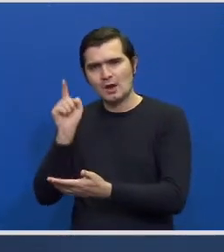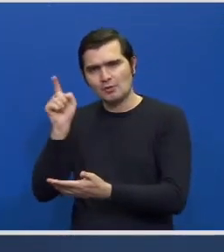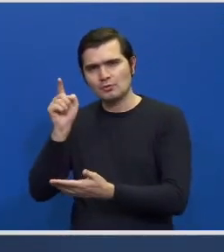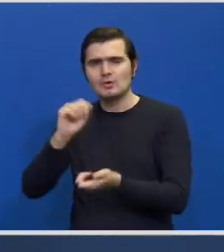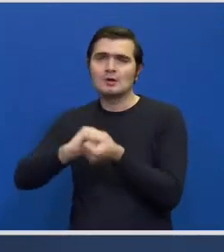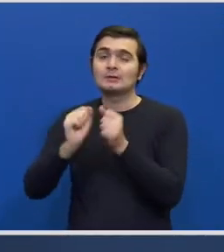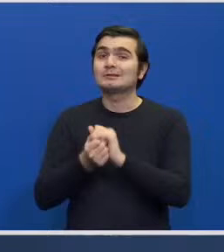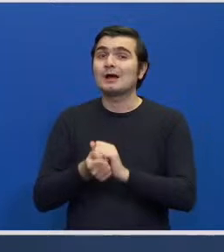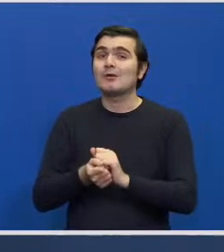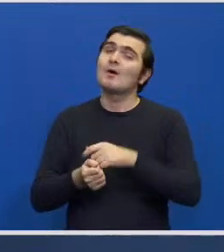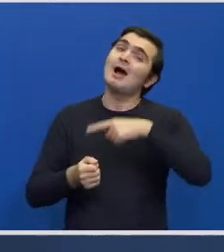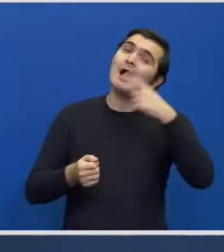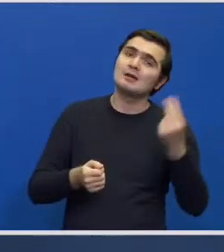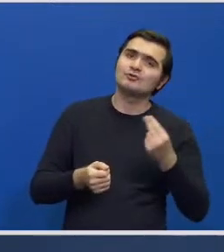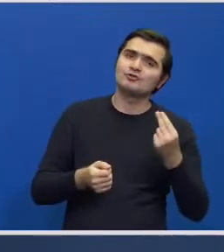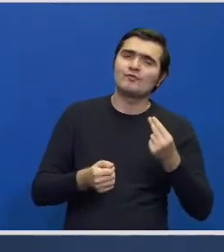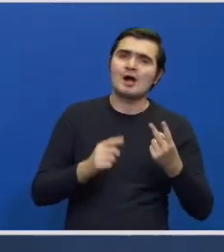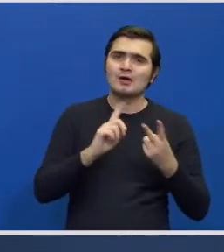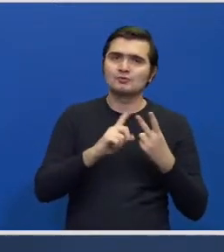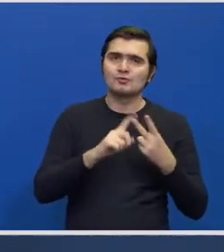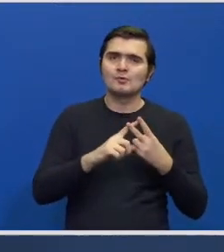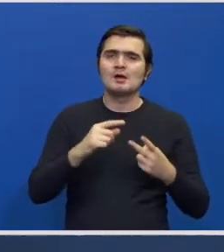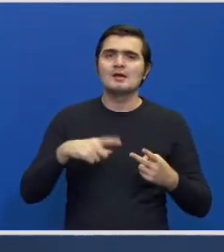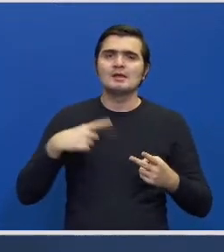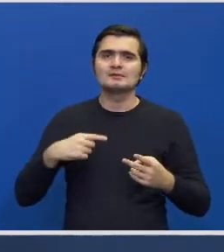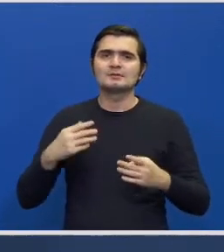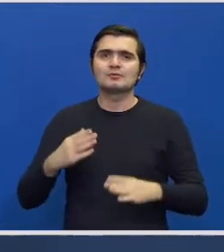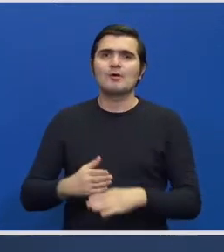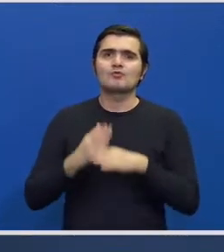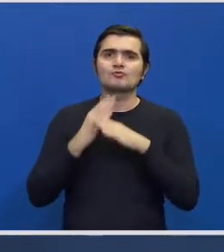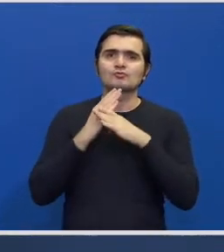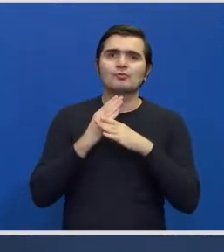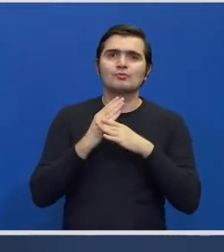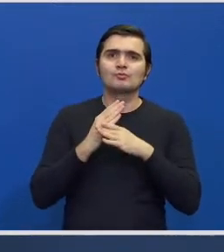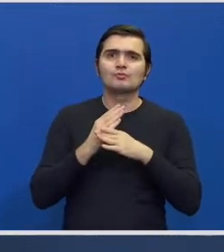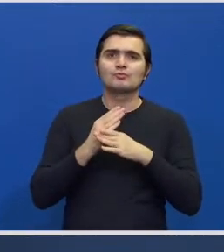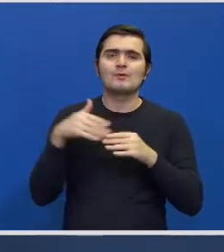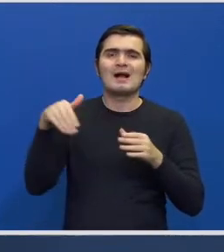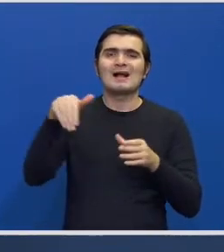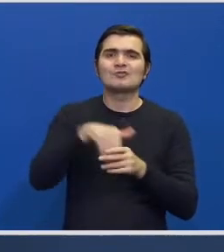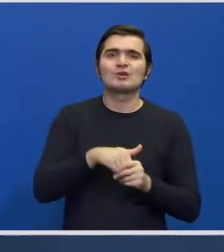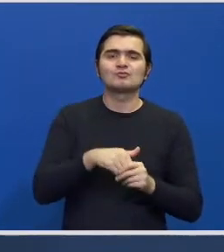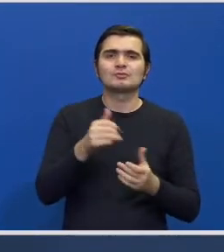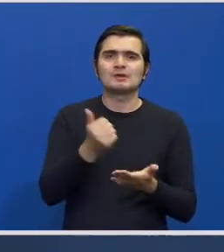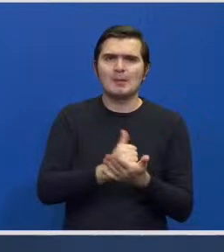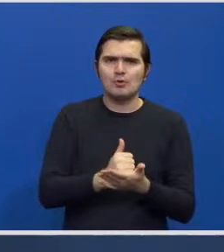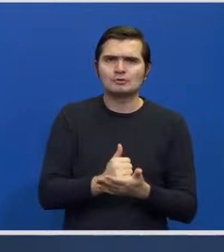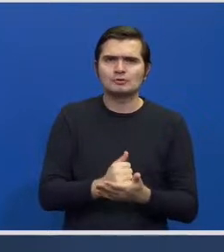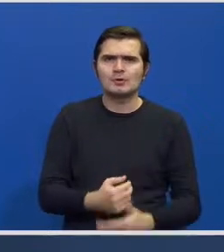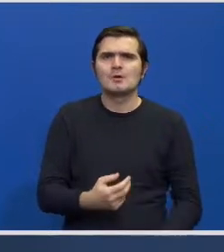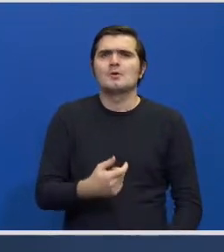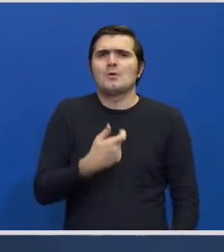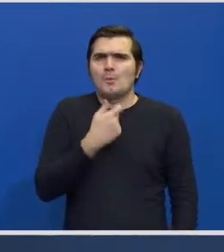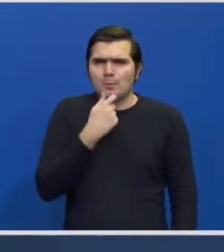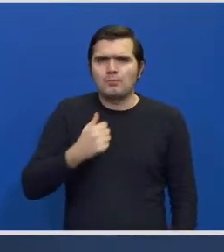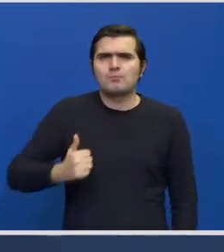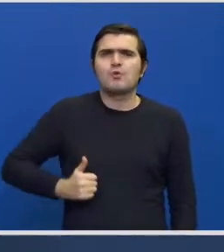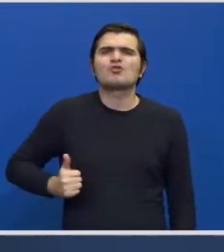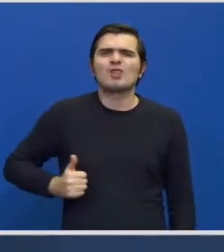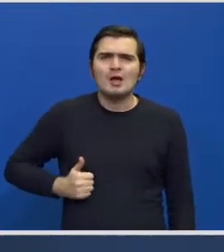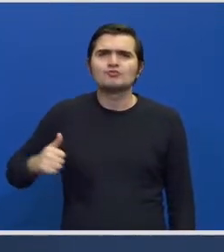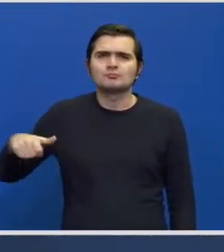la oficiul poștal și a doua modalitate este cea direct prin intermediul oficiantului poștal,